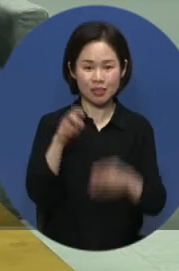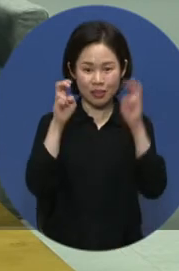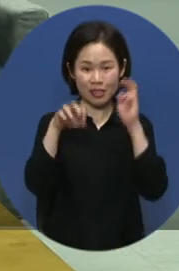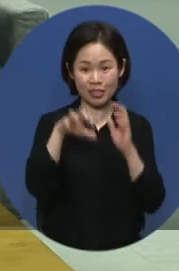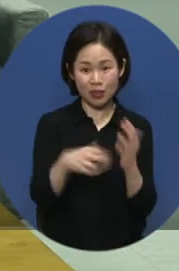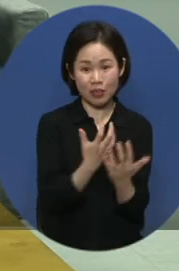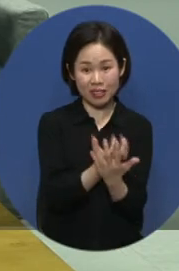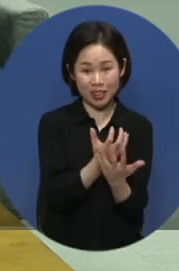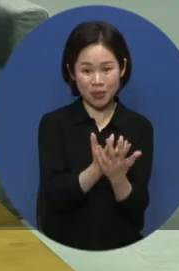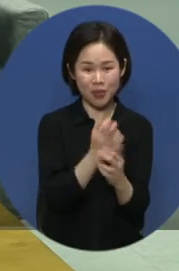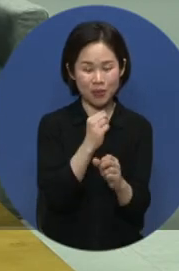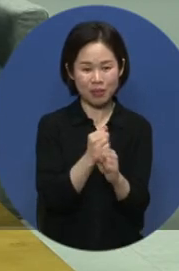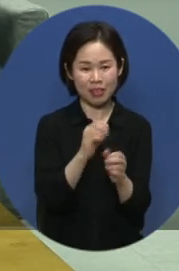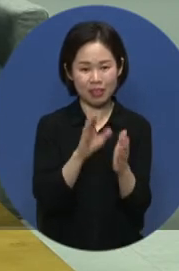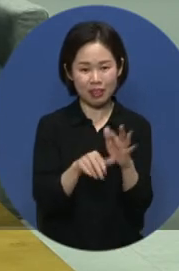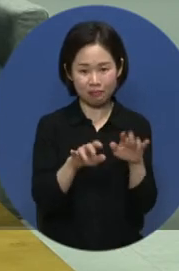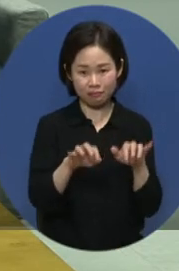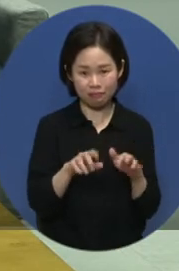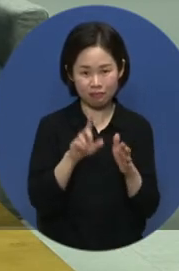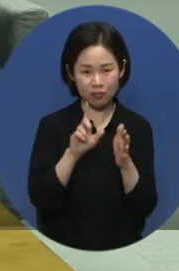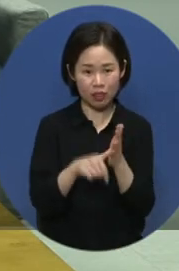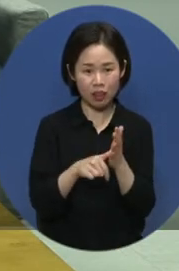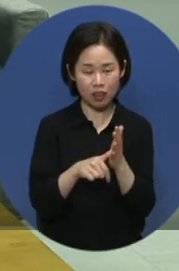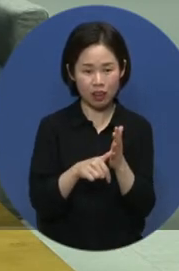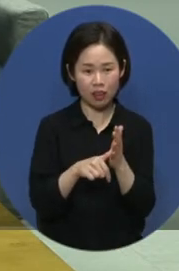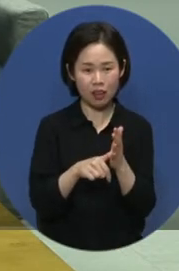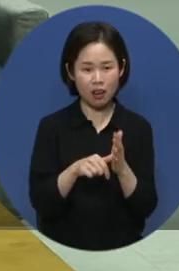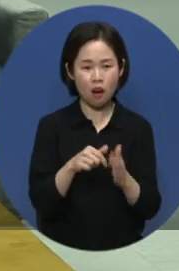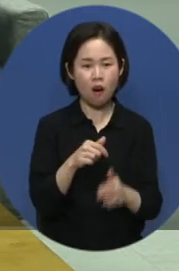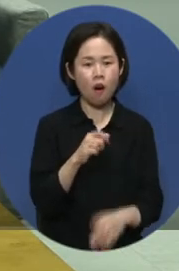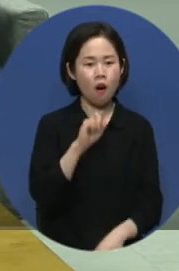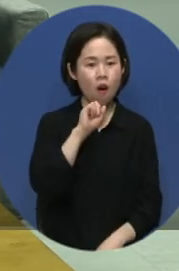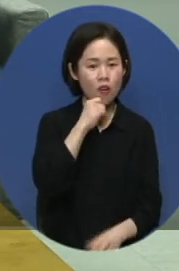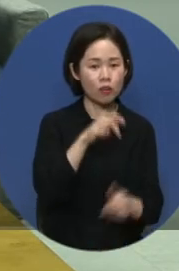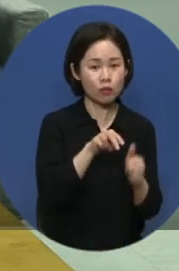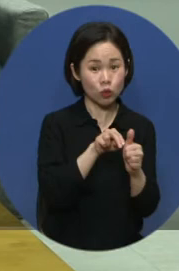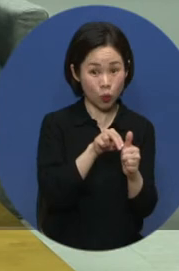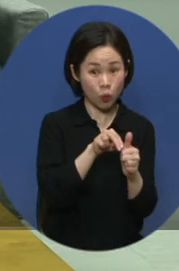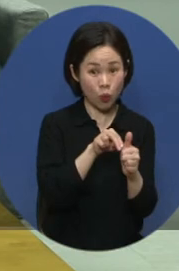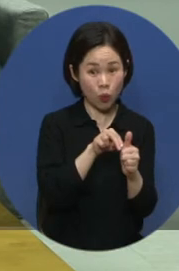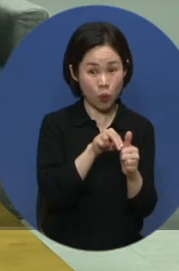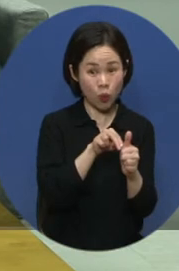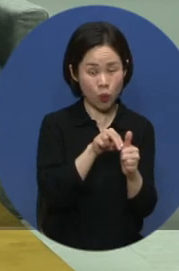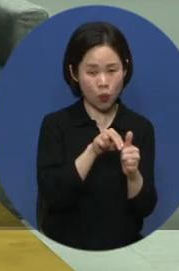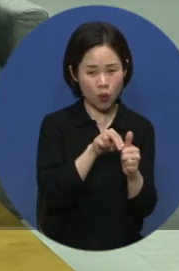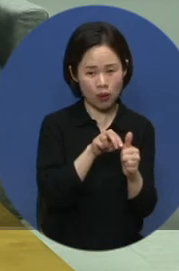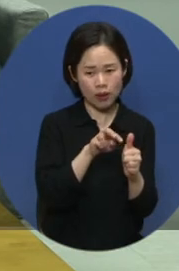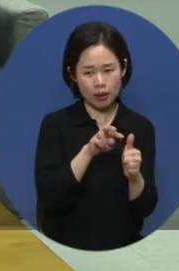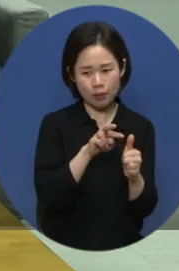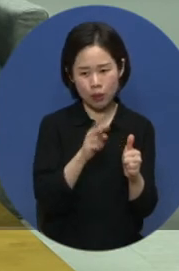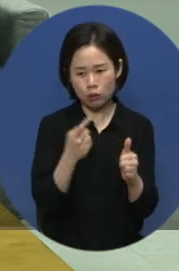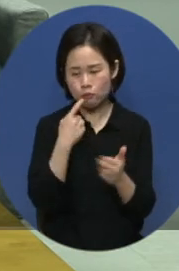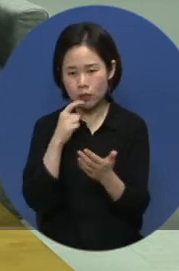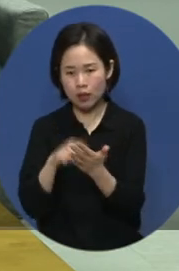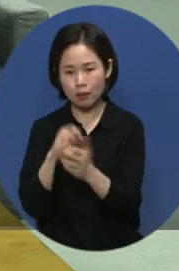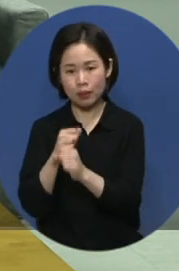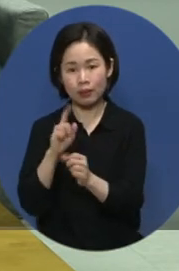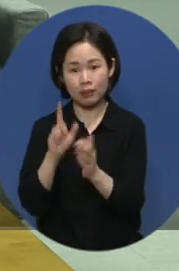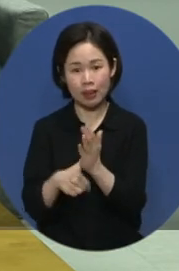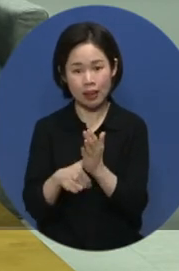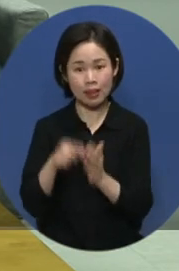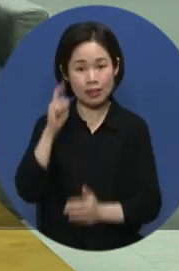자료를 만들 때 기존에 어려웠던 정보를 쉽게 바꾸는데 의견을 주잖아요. 네.